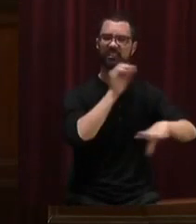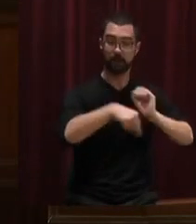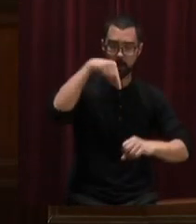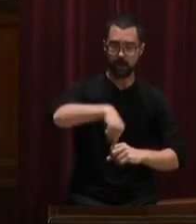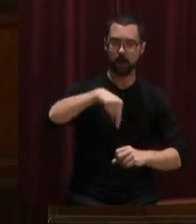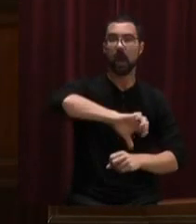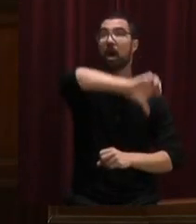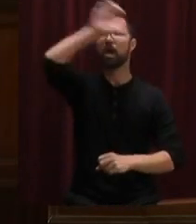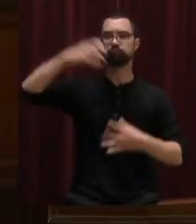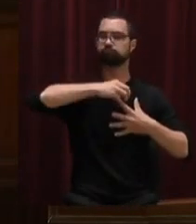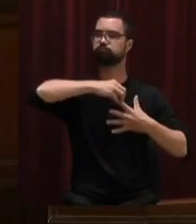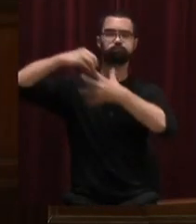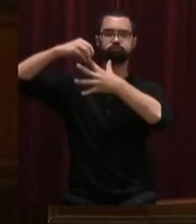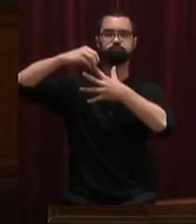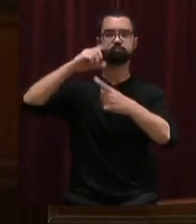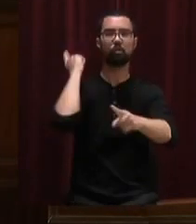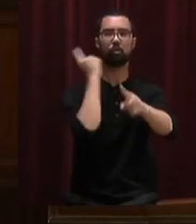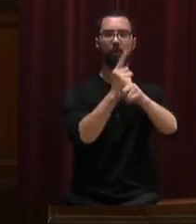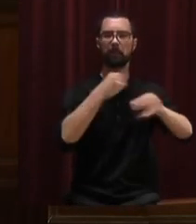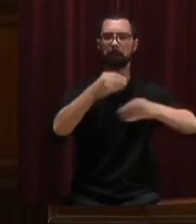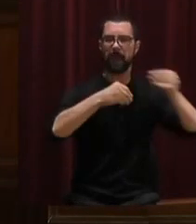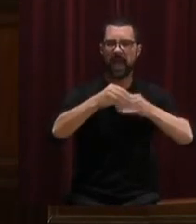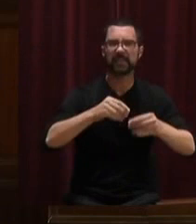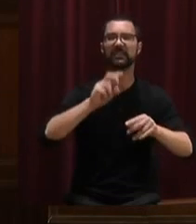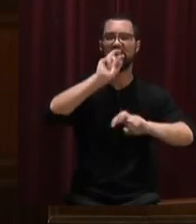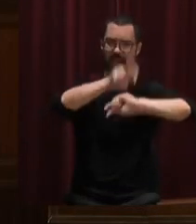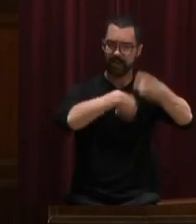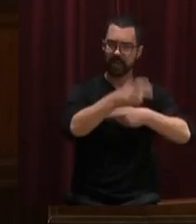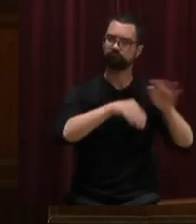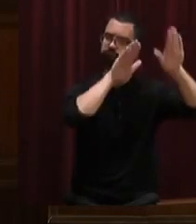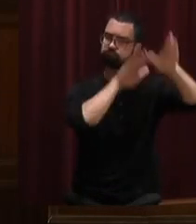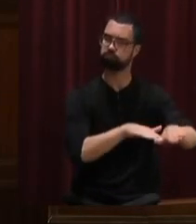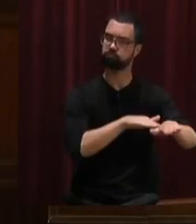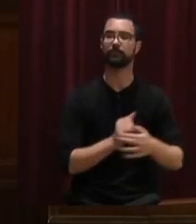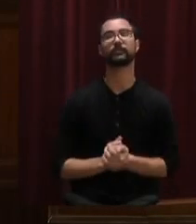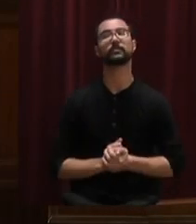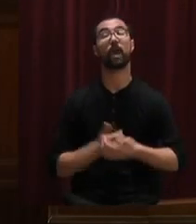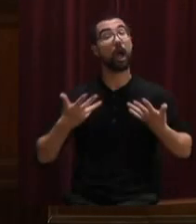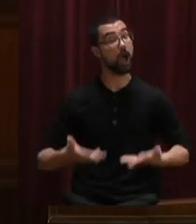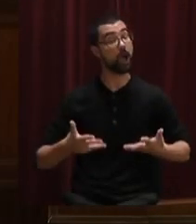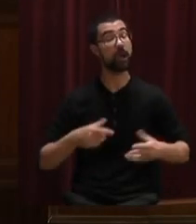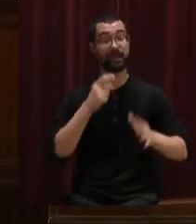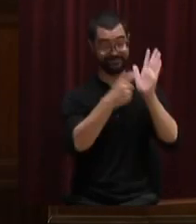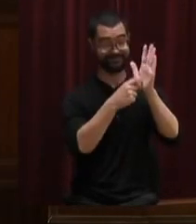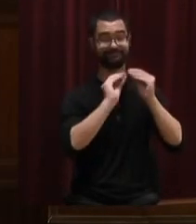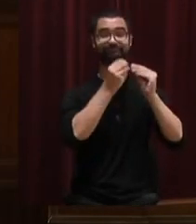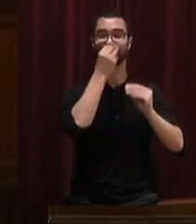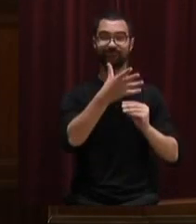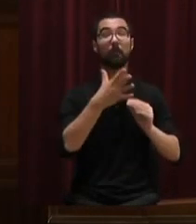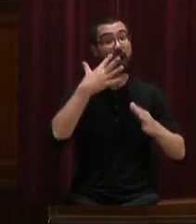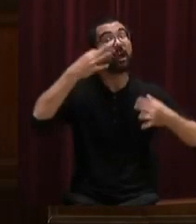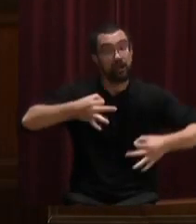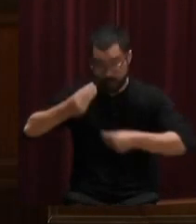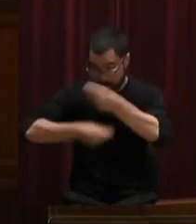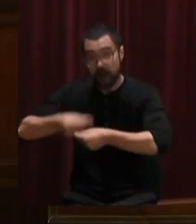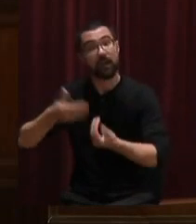pioners europeus en la lluita contra els plàstics i a favor del reciclatge. Ara hem d'aplicar-les i ajudar a tots els